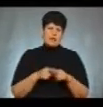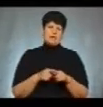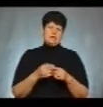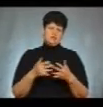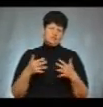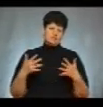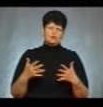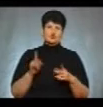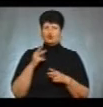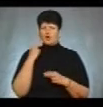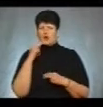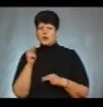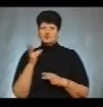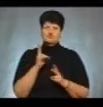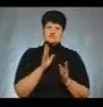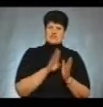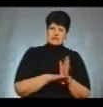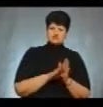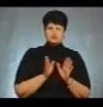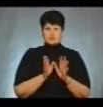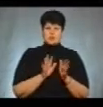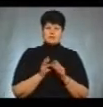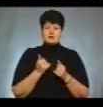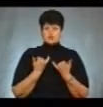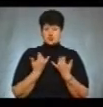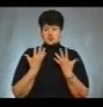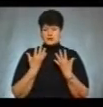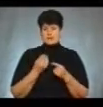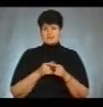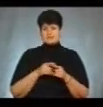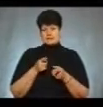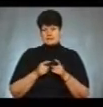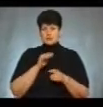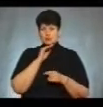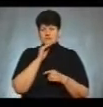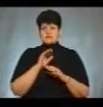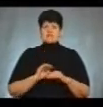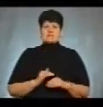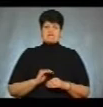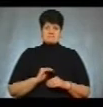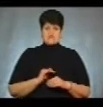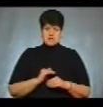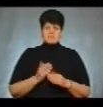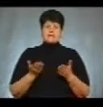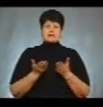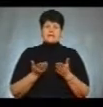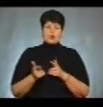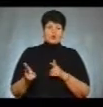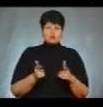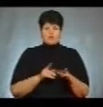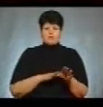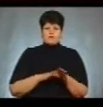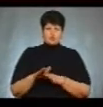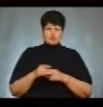Ну, хто краще, хто гірше, але на сьогоднішній день це дійсно професійні фірми, які готові